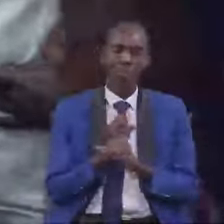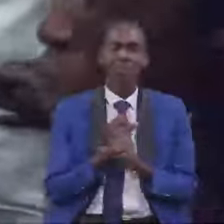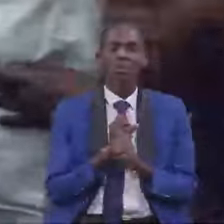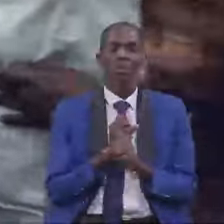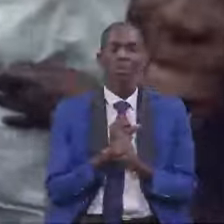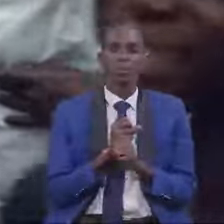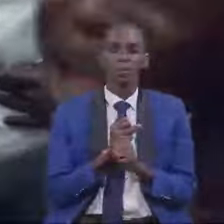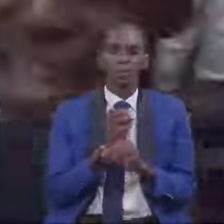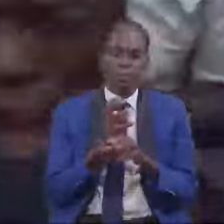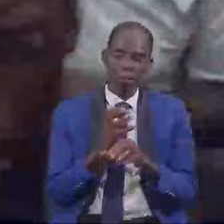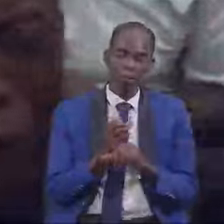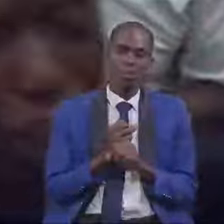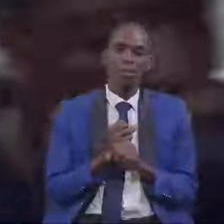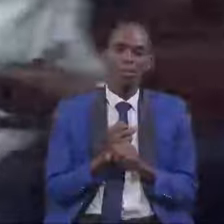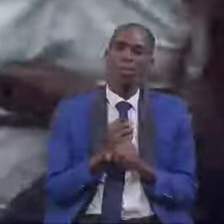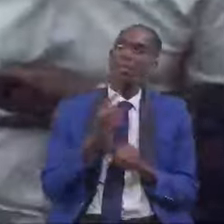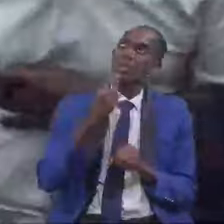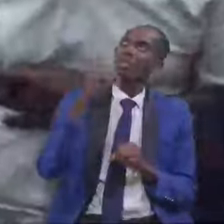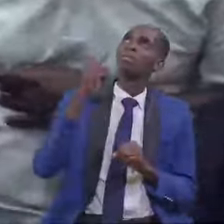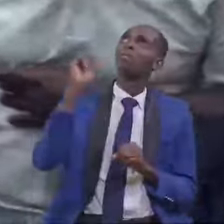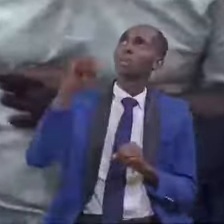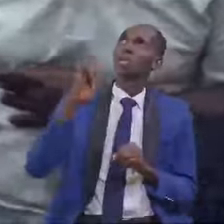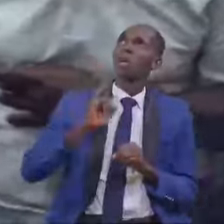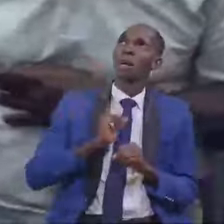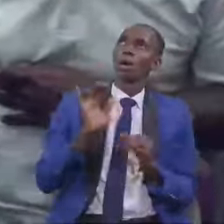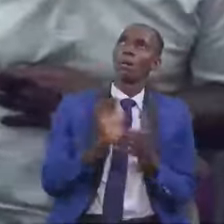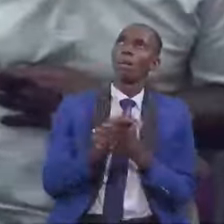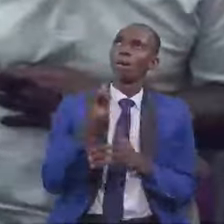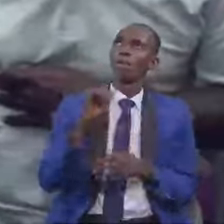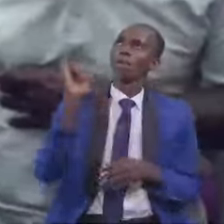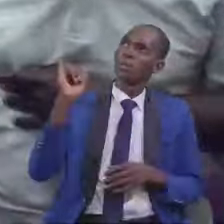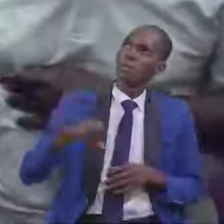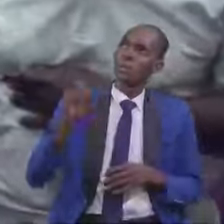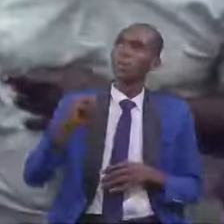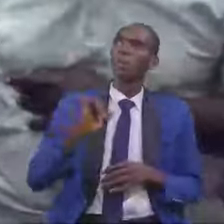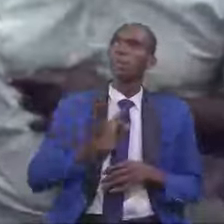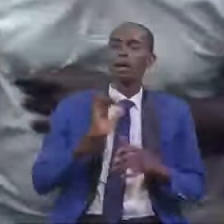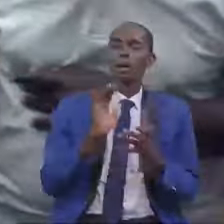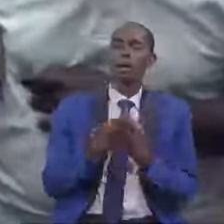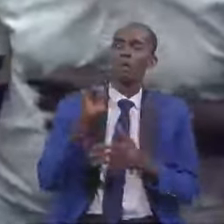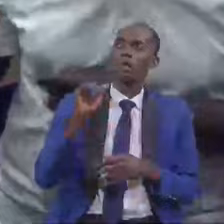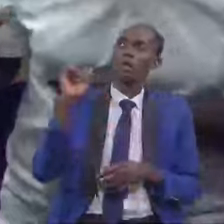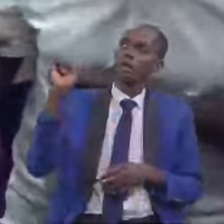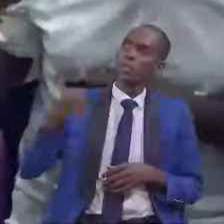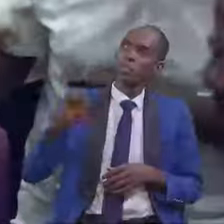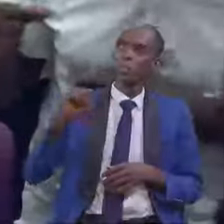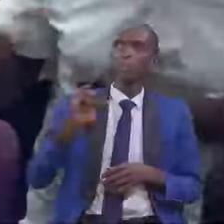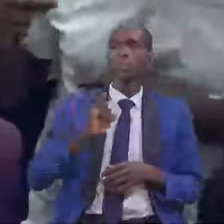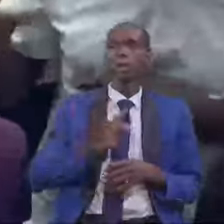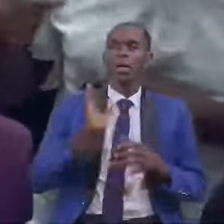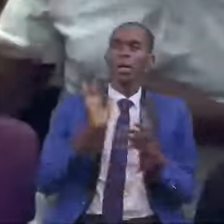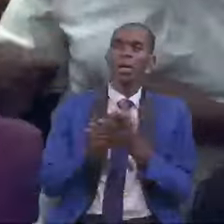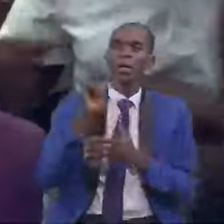Parlez au Seigneur. Oui, je crois. Oui, Seigneur, je crois. Oui, Seigneur, je crois. C'est pour moi.